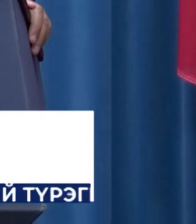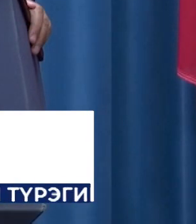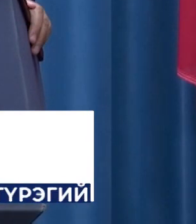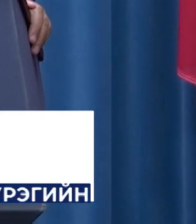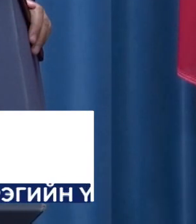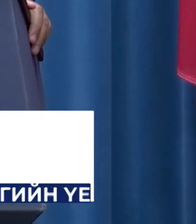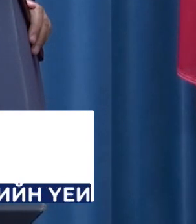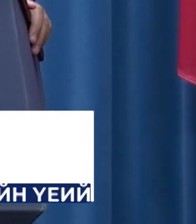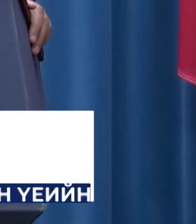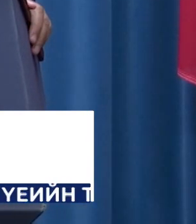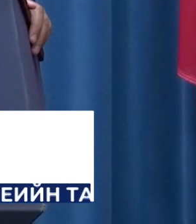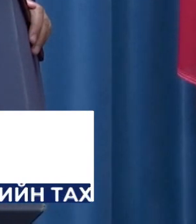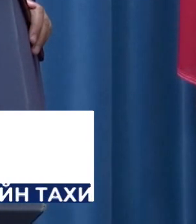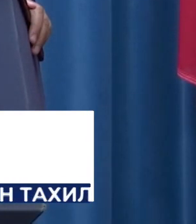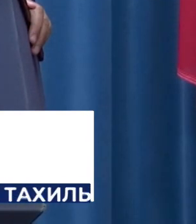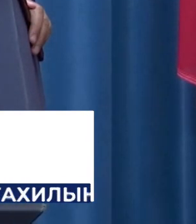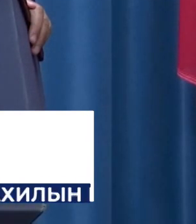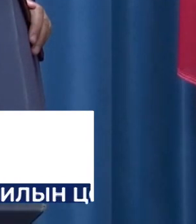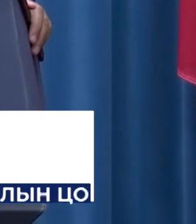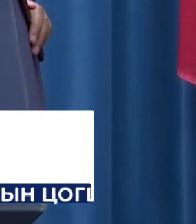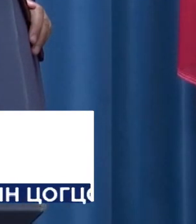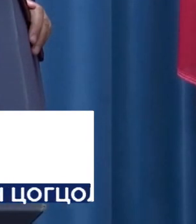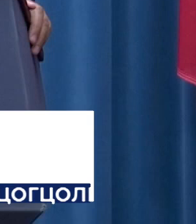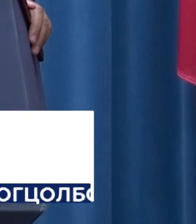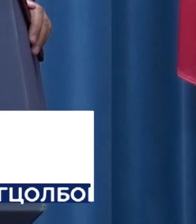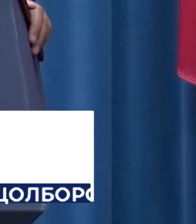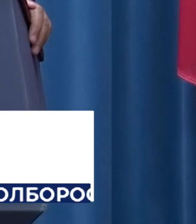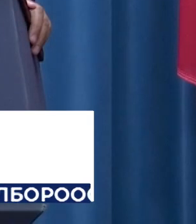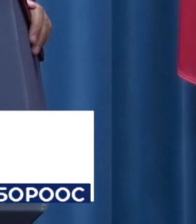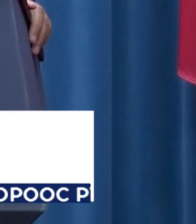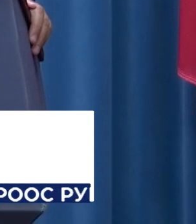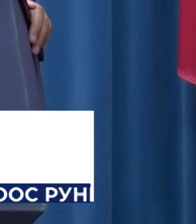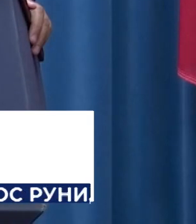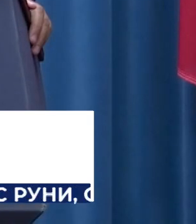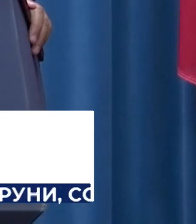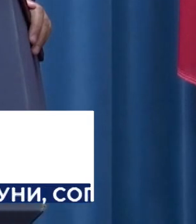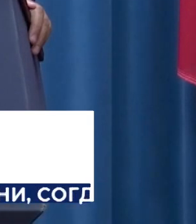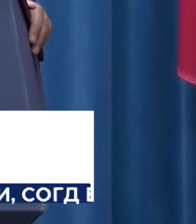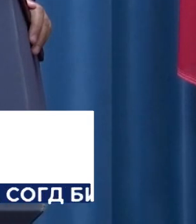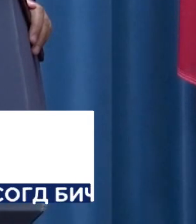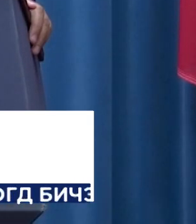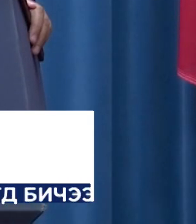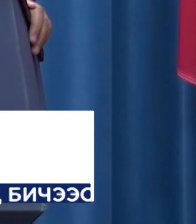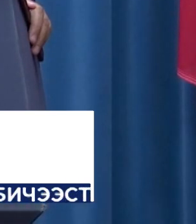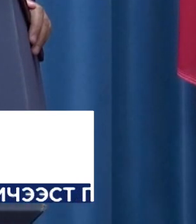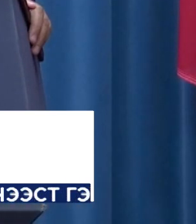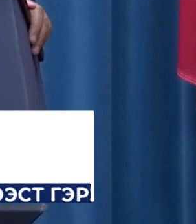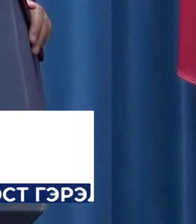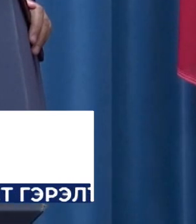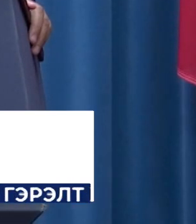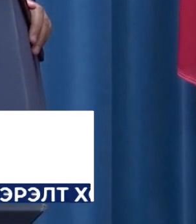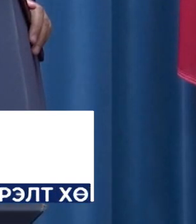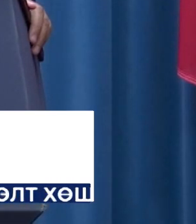төслүүдийн одоо барьцаа хөрөнгөнд болон бусад одоо хэлбэрээр албагүй арга хэмжээ авч одоо барьцаа хөрөнгөнд нь алдаж урааж авах ийм